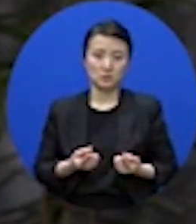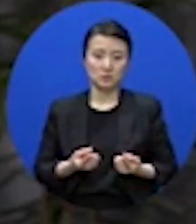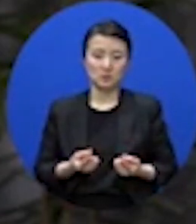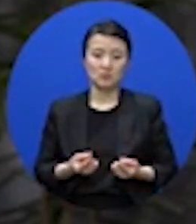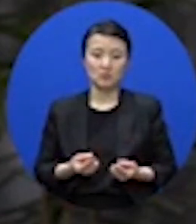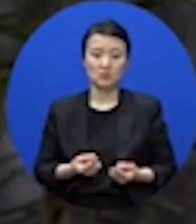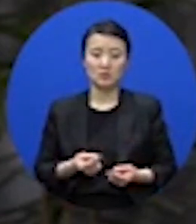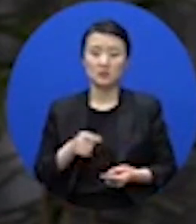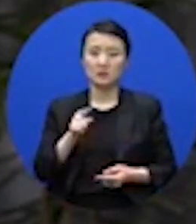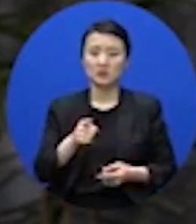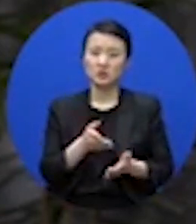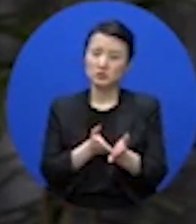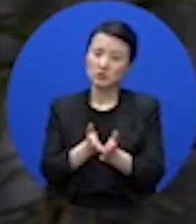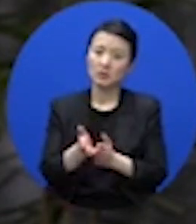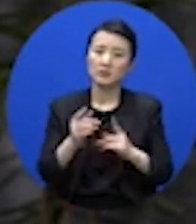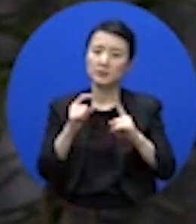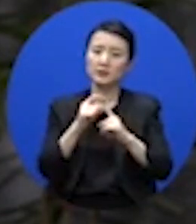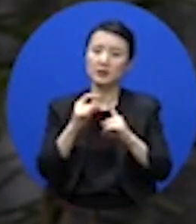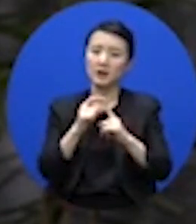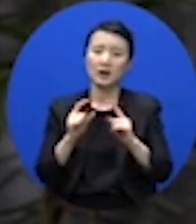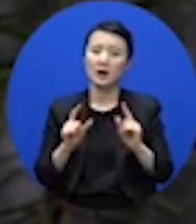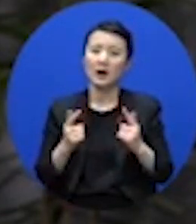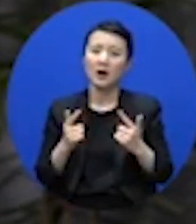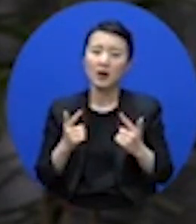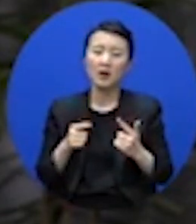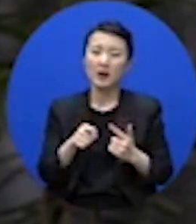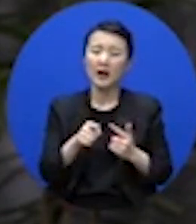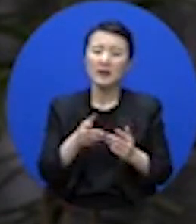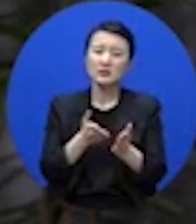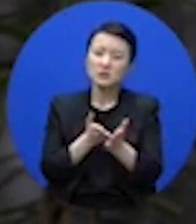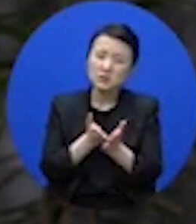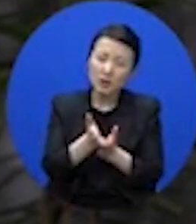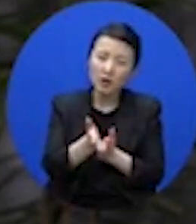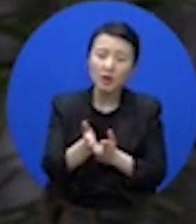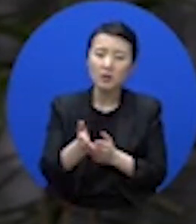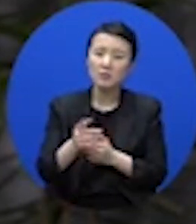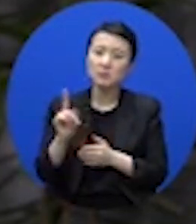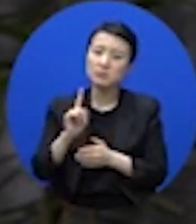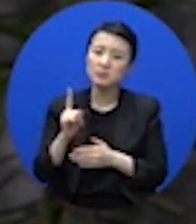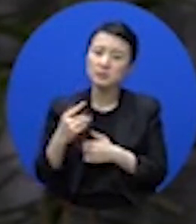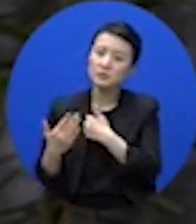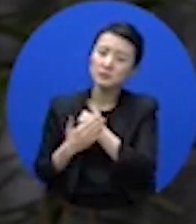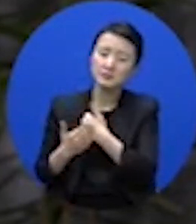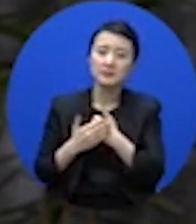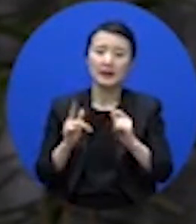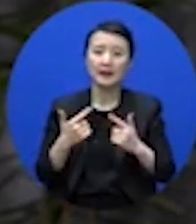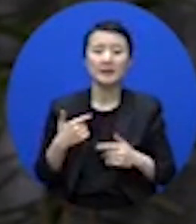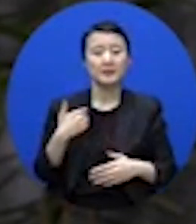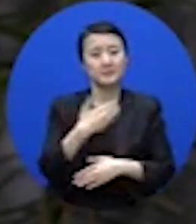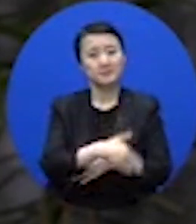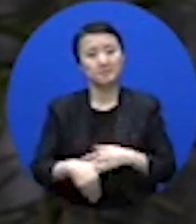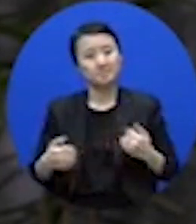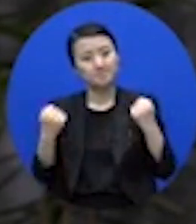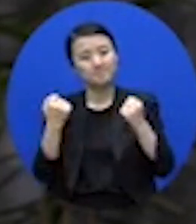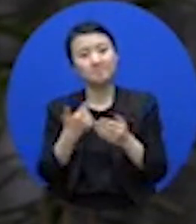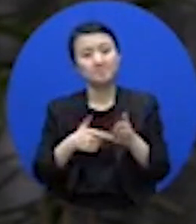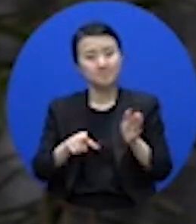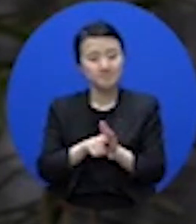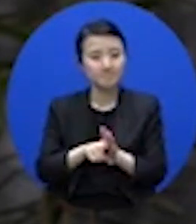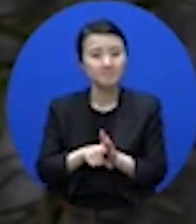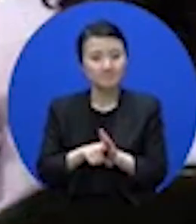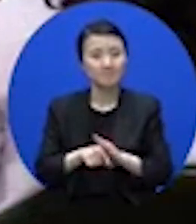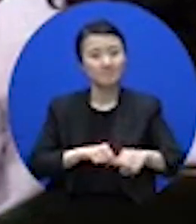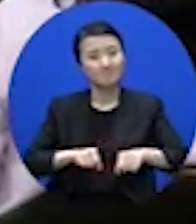이거는 전문적인 게 아니라 우리가 잘 살아가기 위해서, 건강하게 하기 위해서 하는 이제 활동이라는